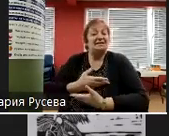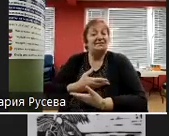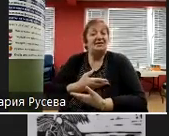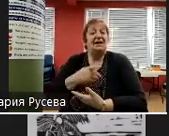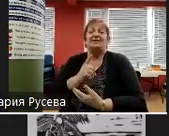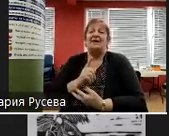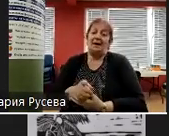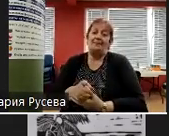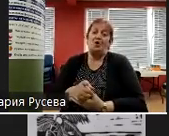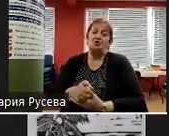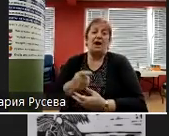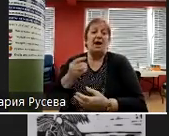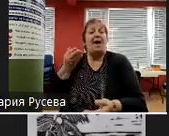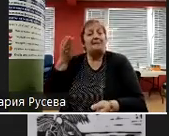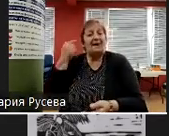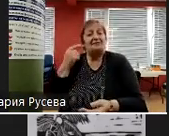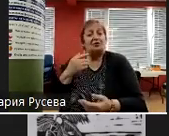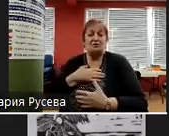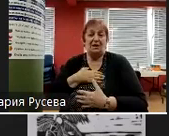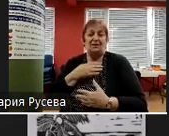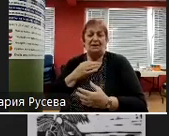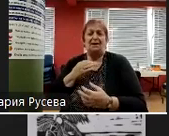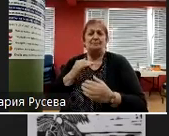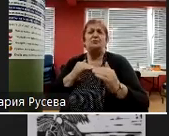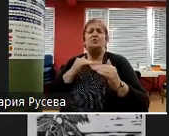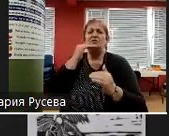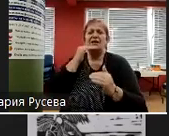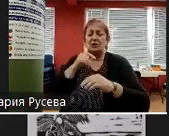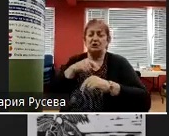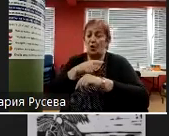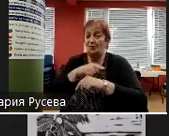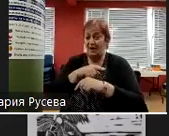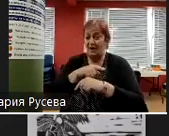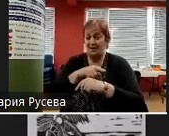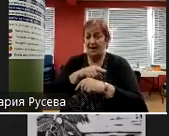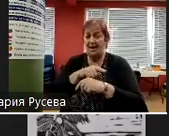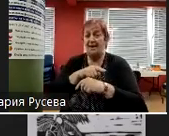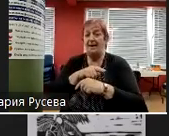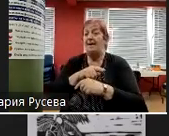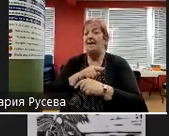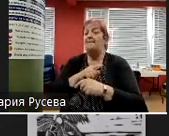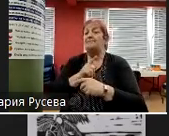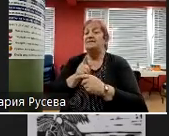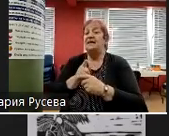да можете предварително да имате достатъчно време да реагирате и да ги